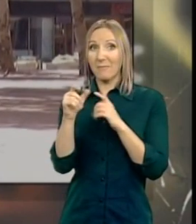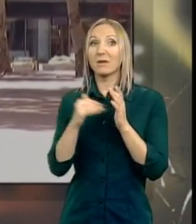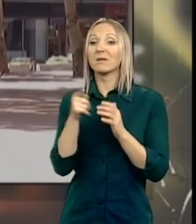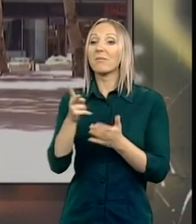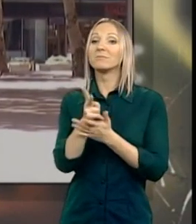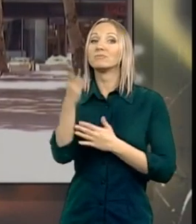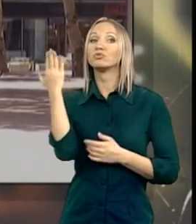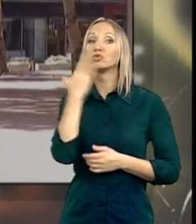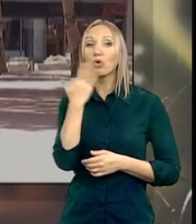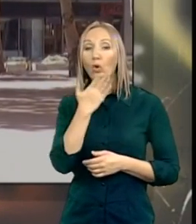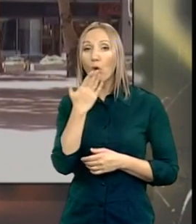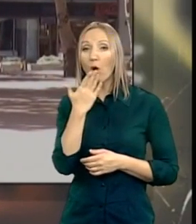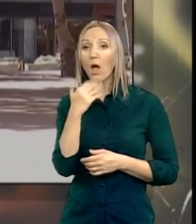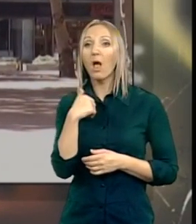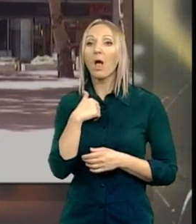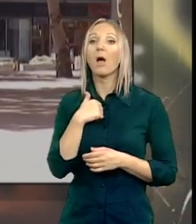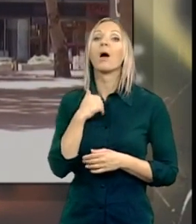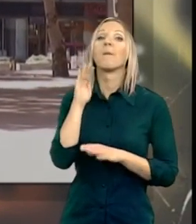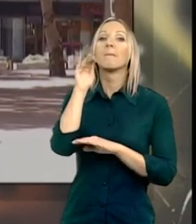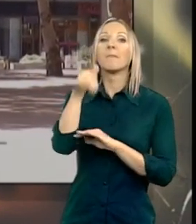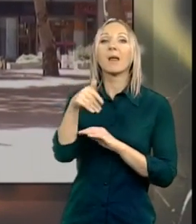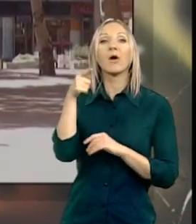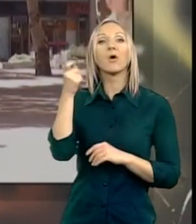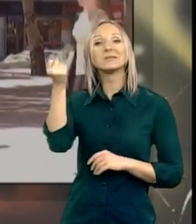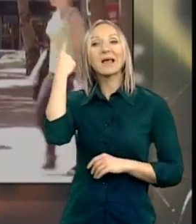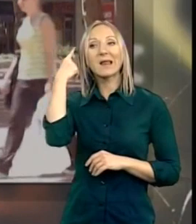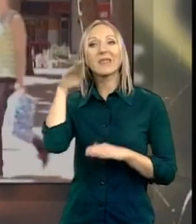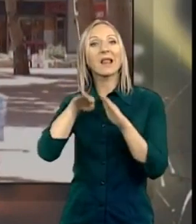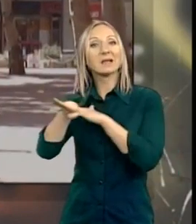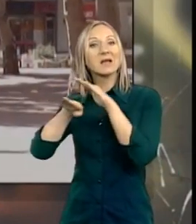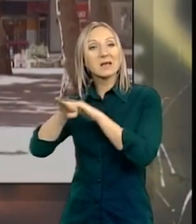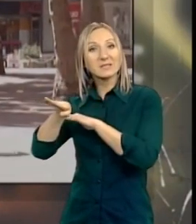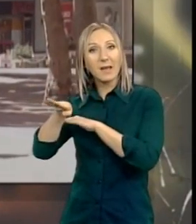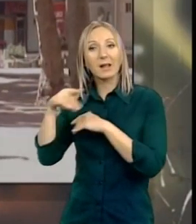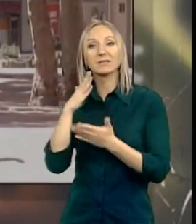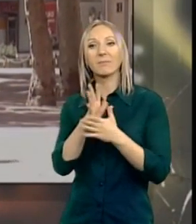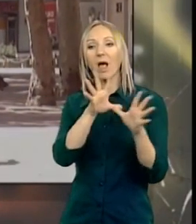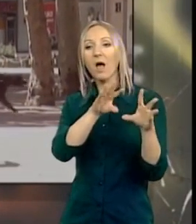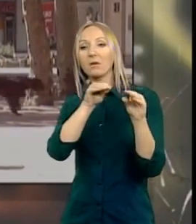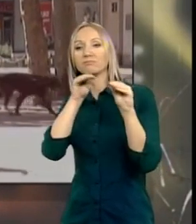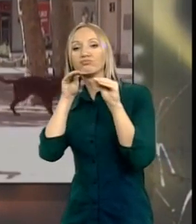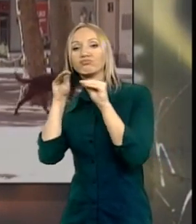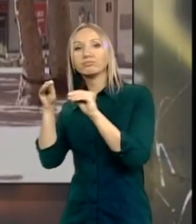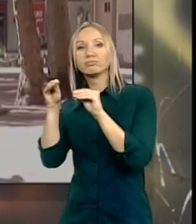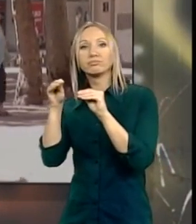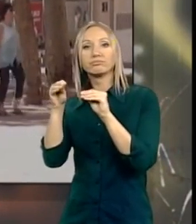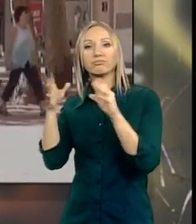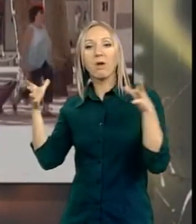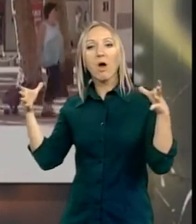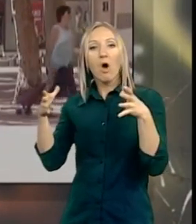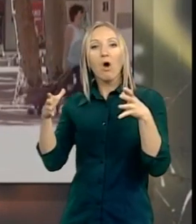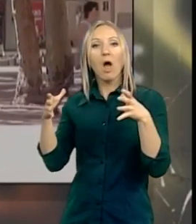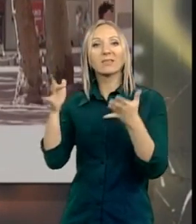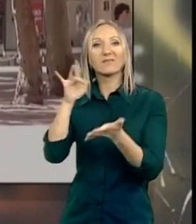i onda smo preko komisarijata za izbjeglice bile smještene u kolektivni centar, u